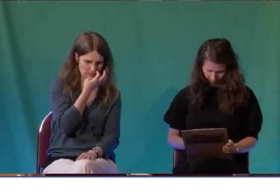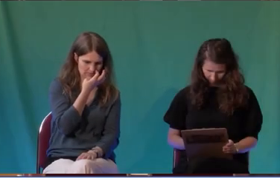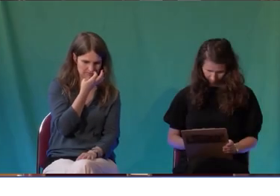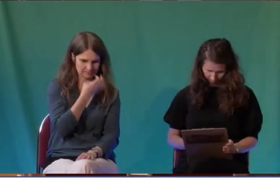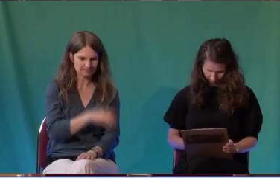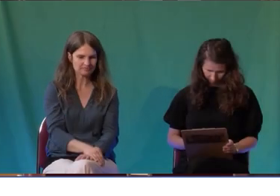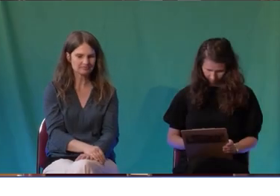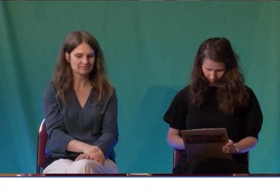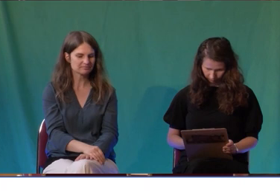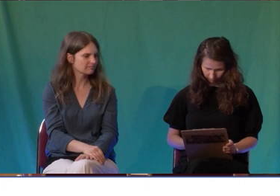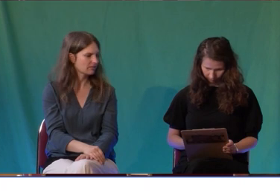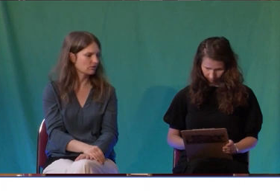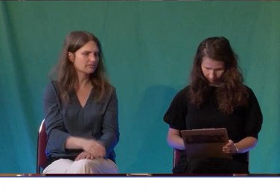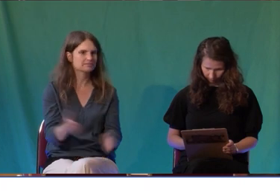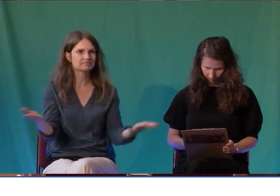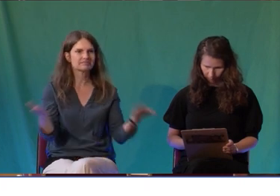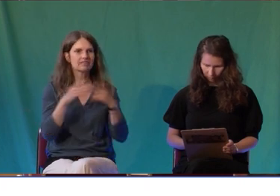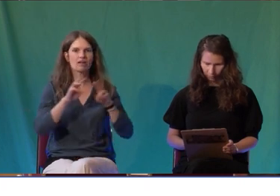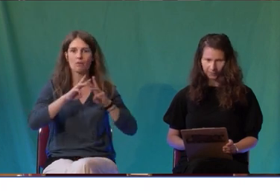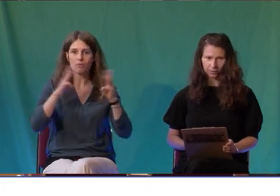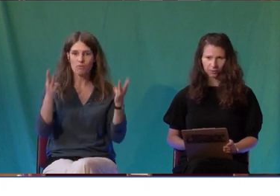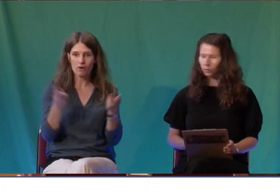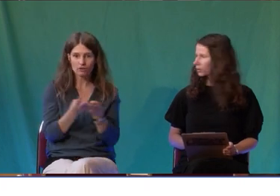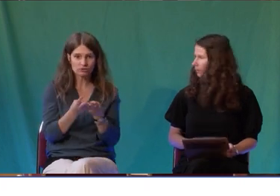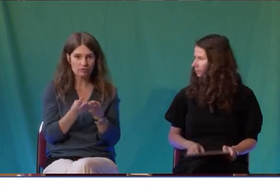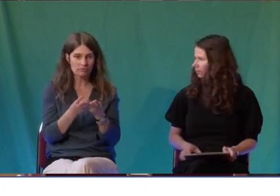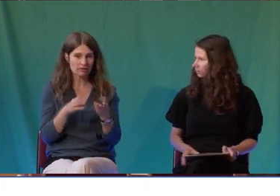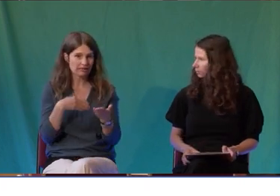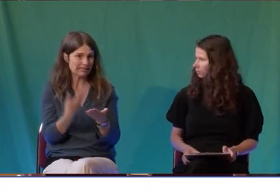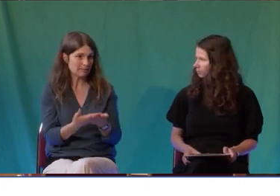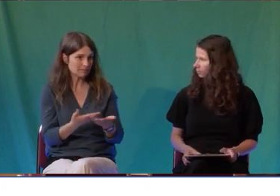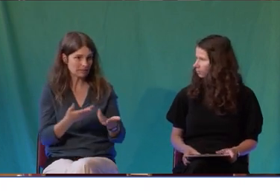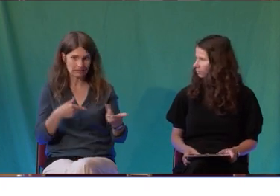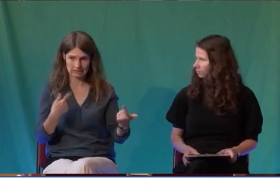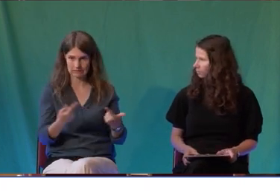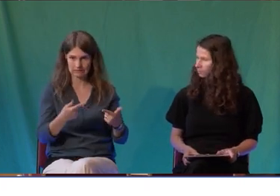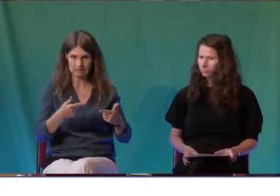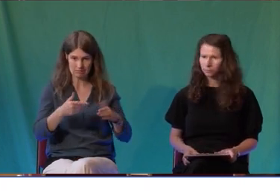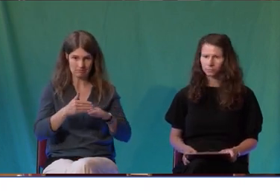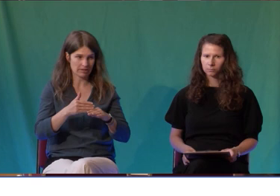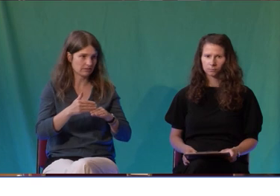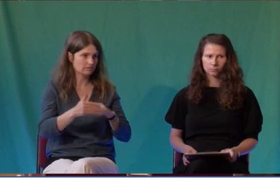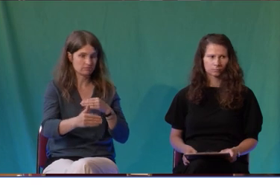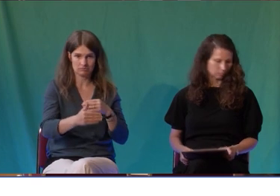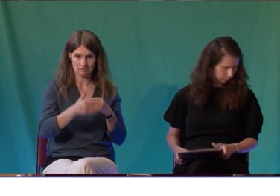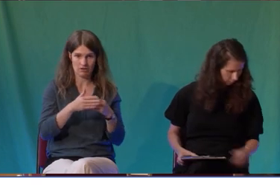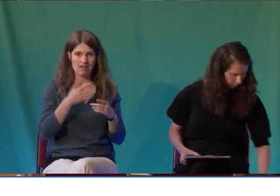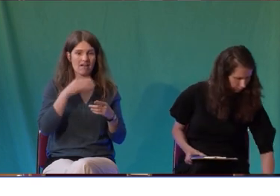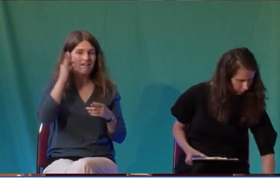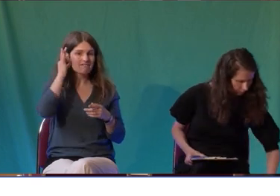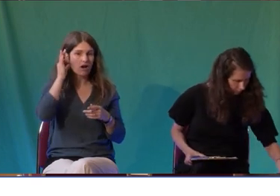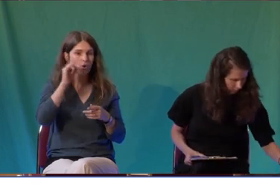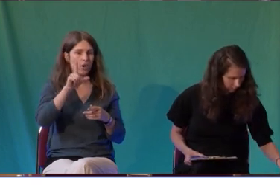bevor wir zu den workshop-ergebnissen kommen ganz wichtig Frau Ludin vermisst ihren